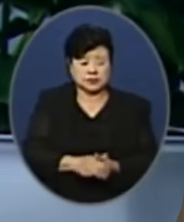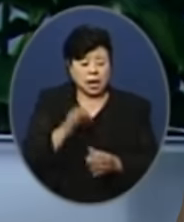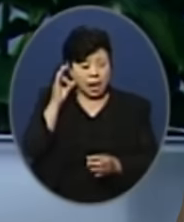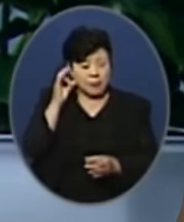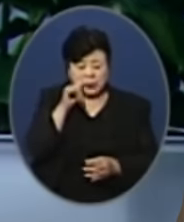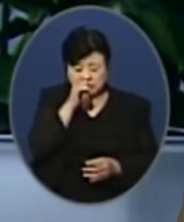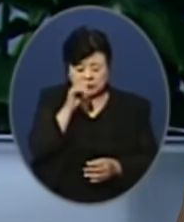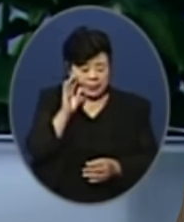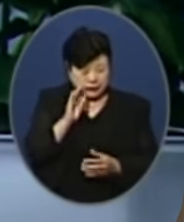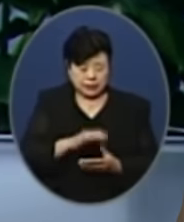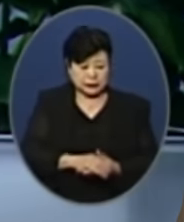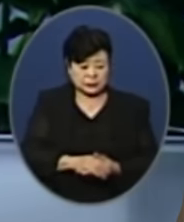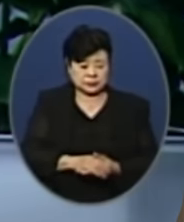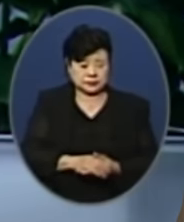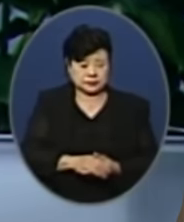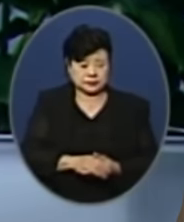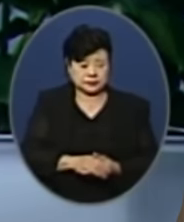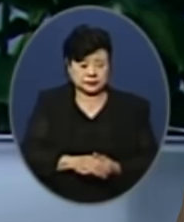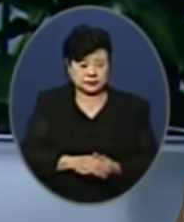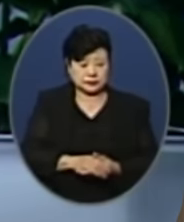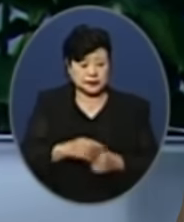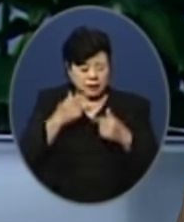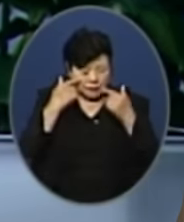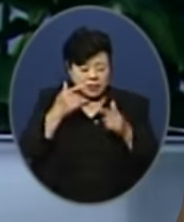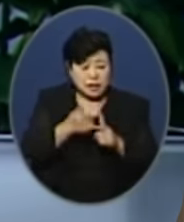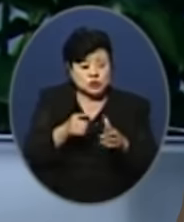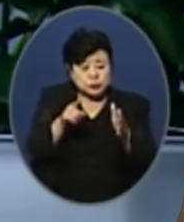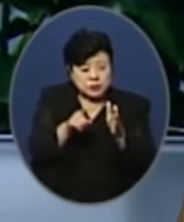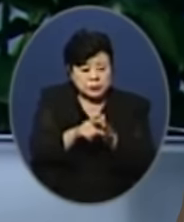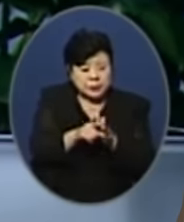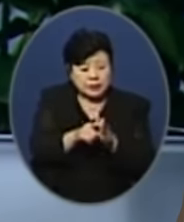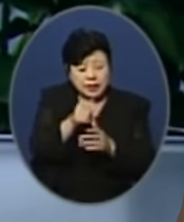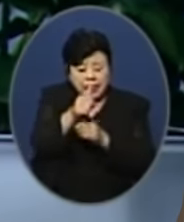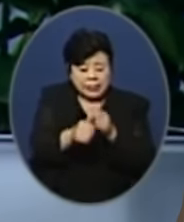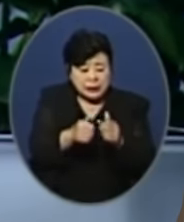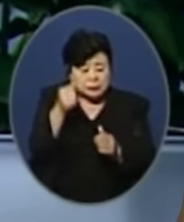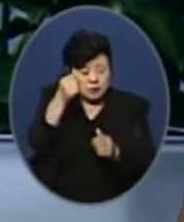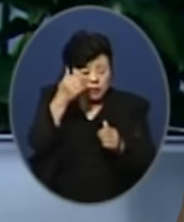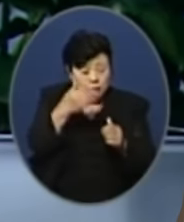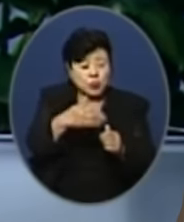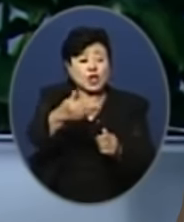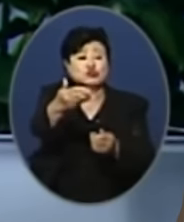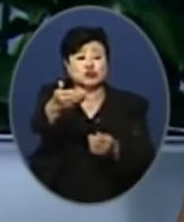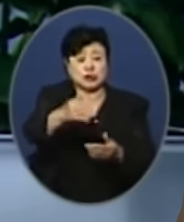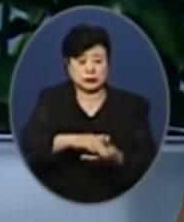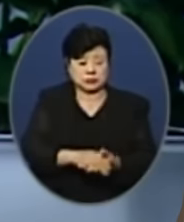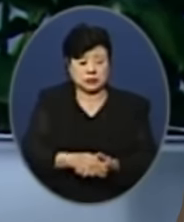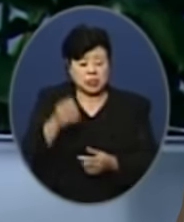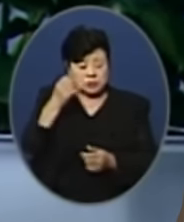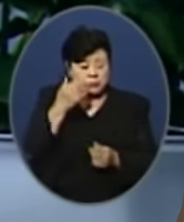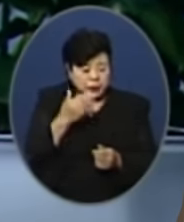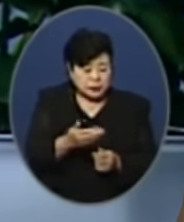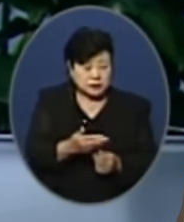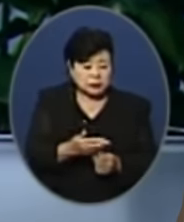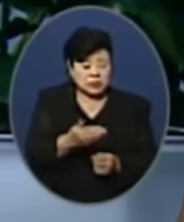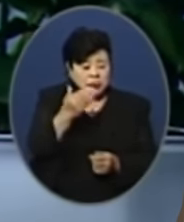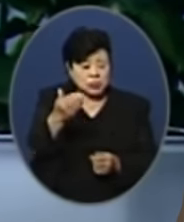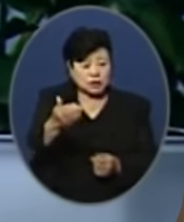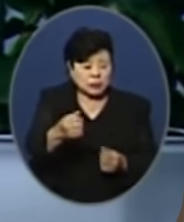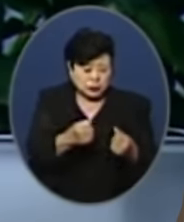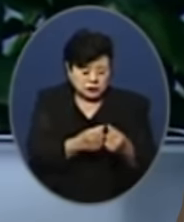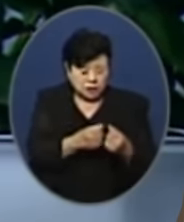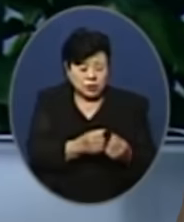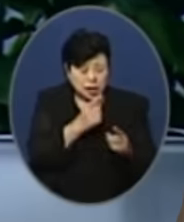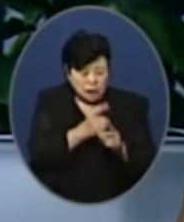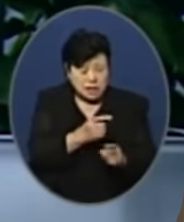가만히 있는데 되는 것이 아닌 것입니다. 반드시 예수 믿으면 하나님이 성령을 보내주셔서 성령이 여러분을 싸울